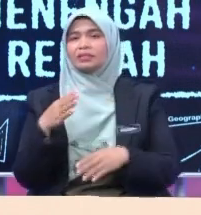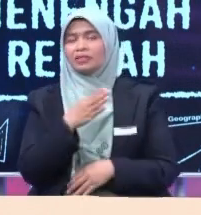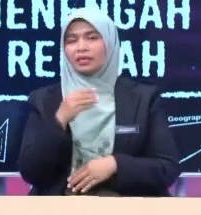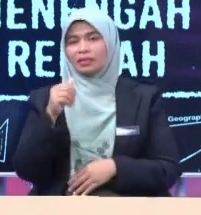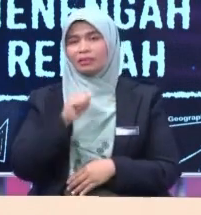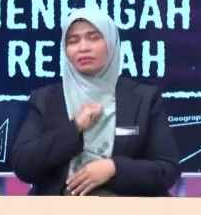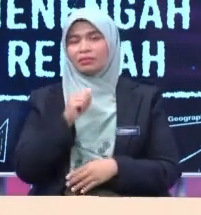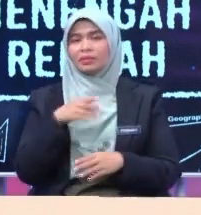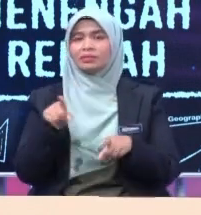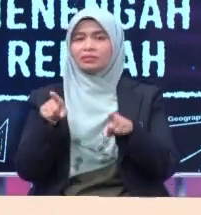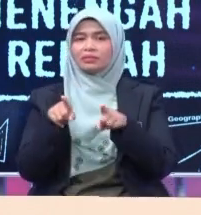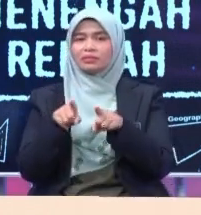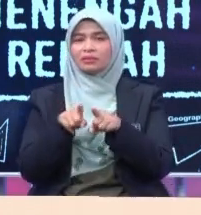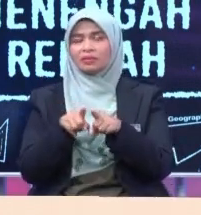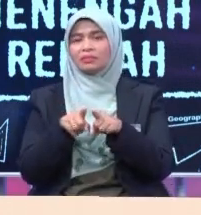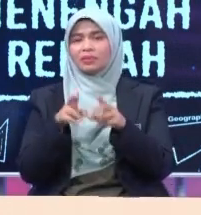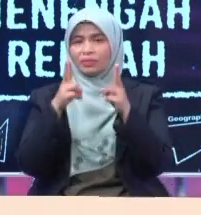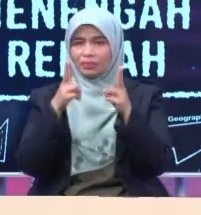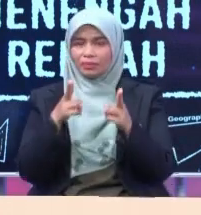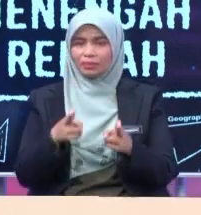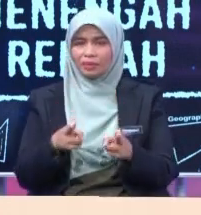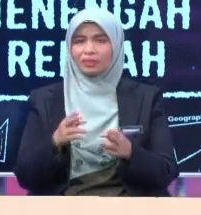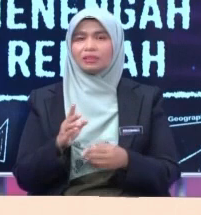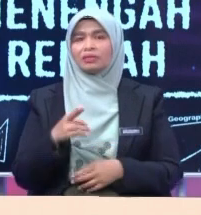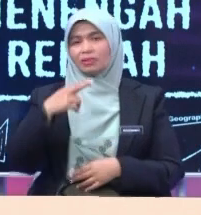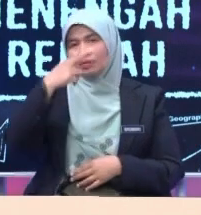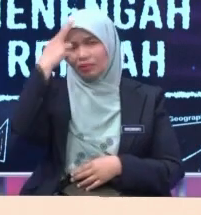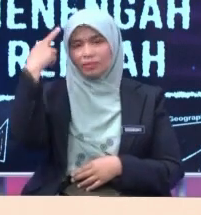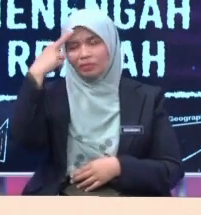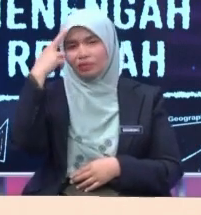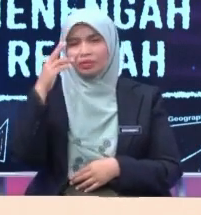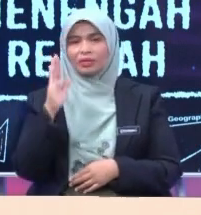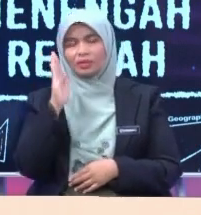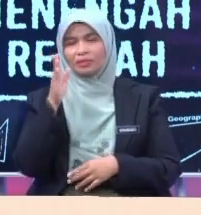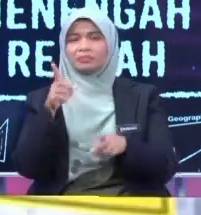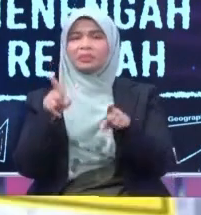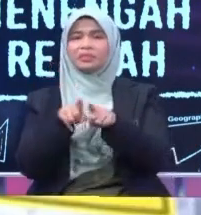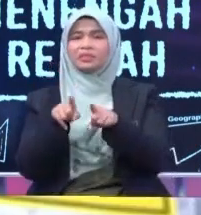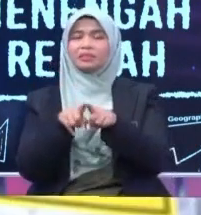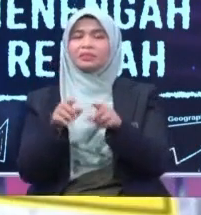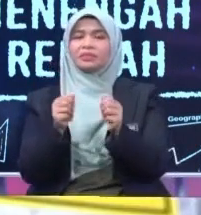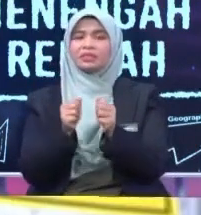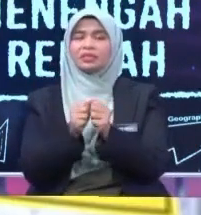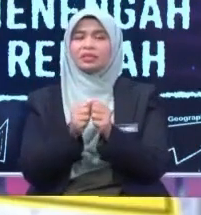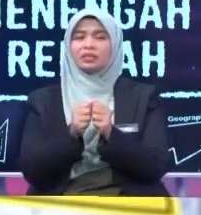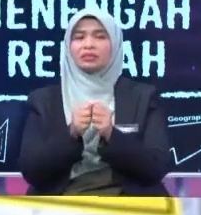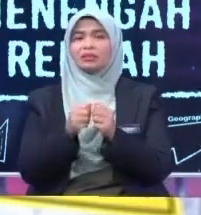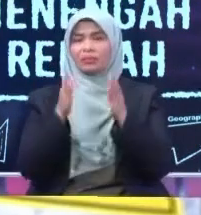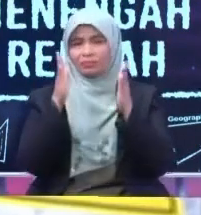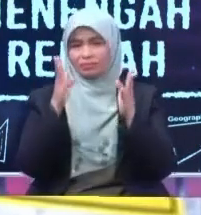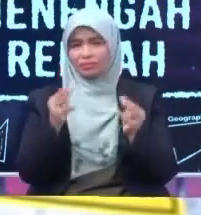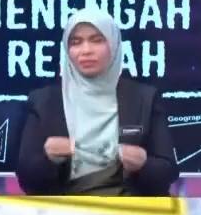dengan umatku menyeberanginya. Jadi Rasulullah akan menyeberangi titian sirat itu bersama-sama dengan kitalah umat